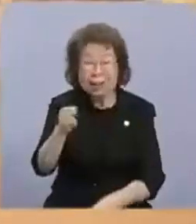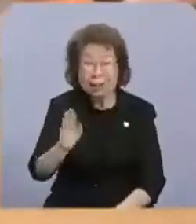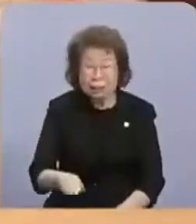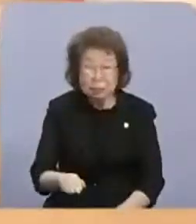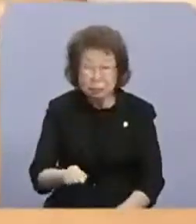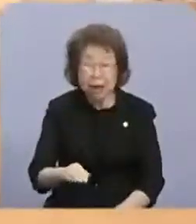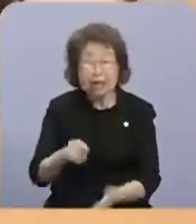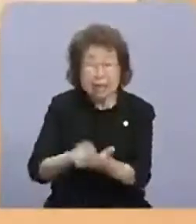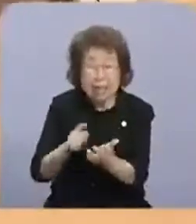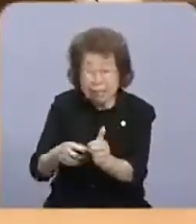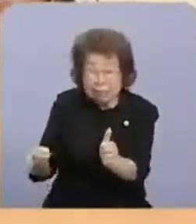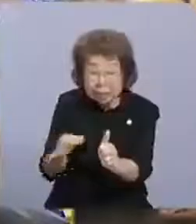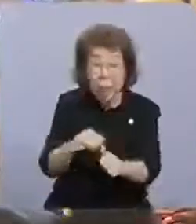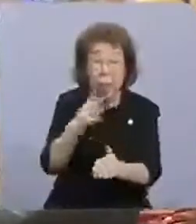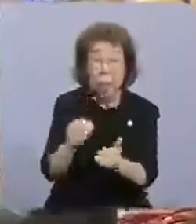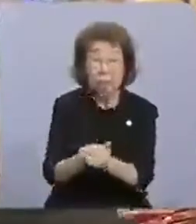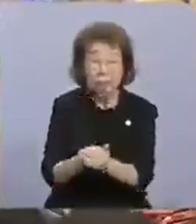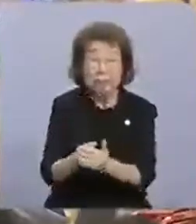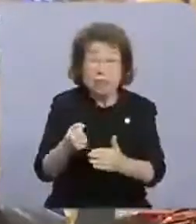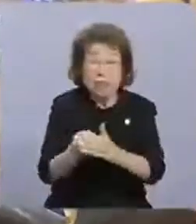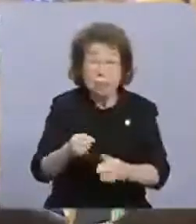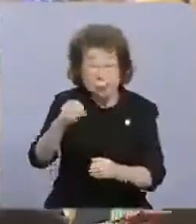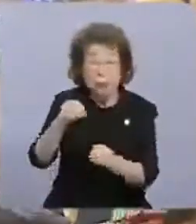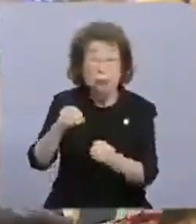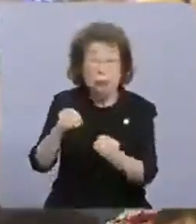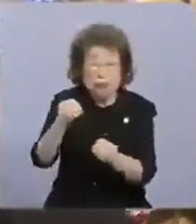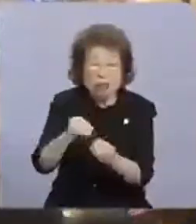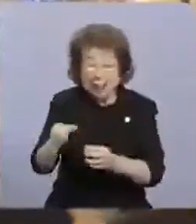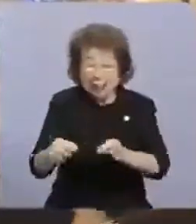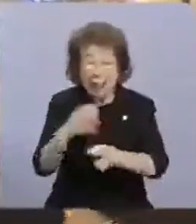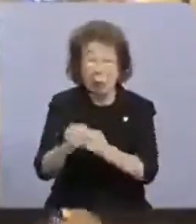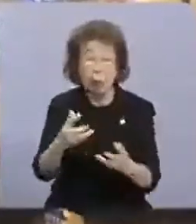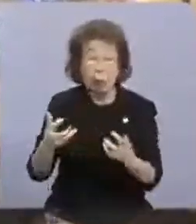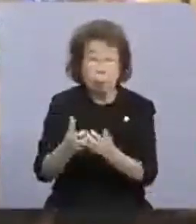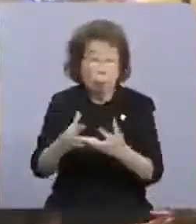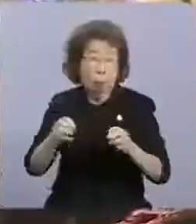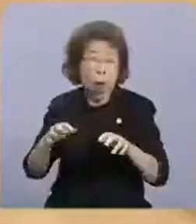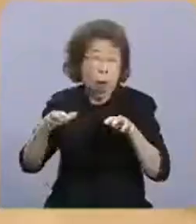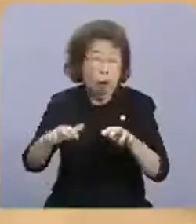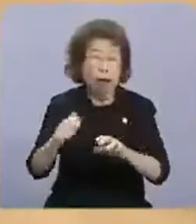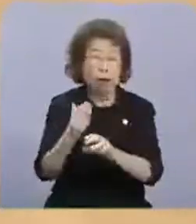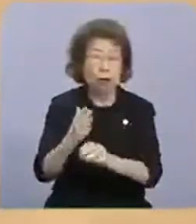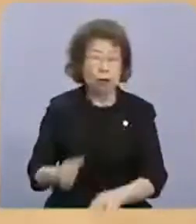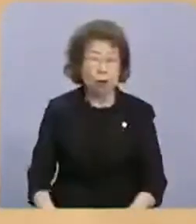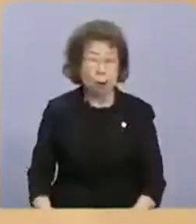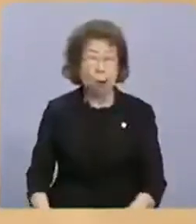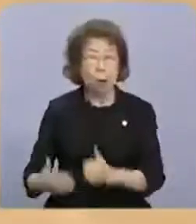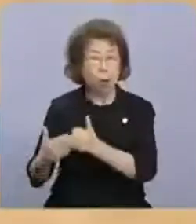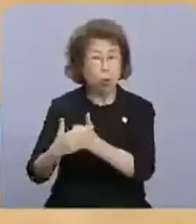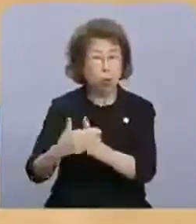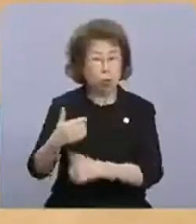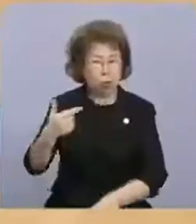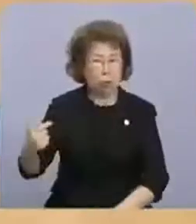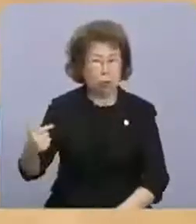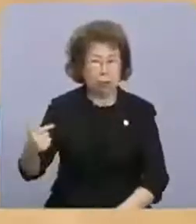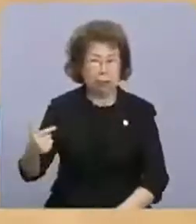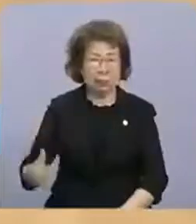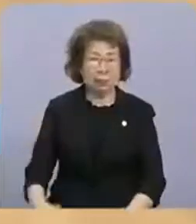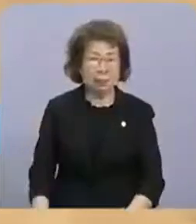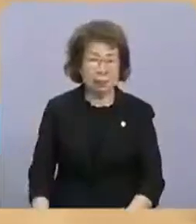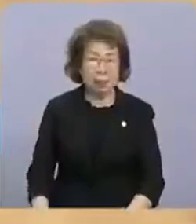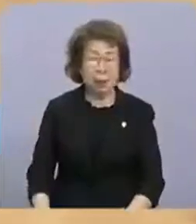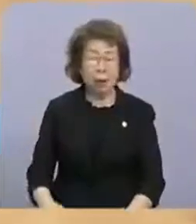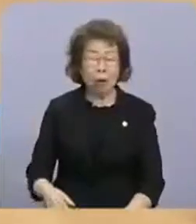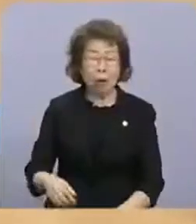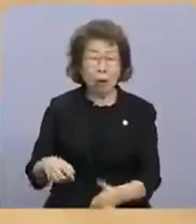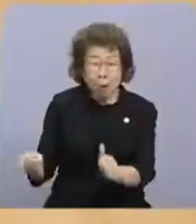지급된 재난지원금 영향으로 시장은 더욱더 활기를 띄었습니다. 네, 많이 도움이 됐죠. 네. 그걸로 지금